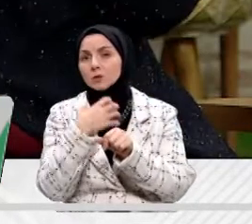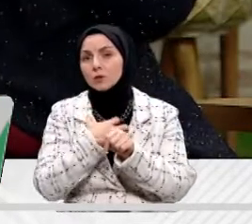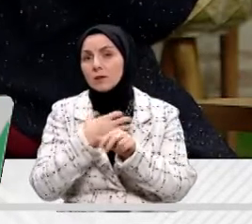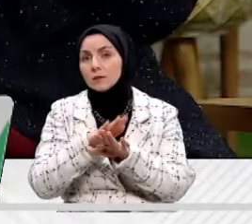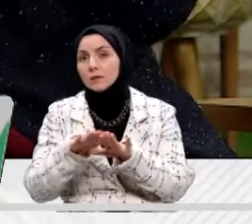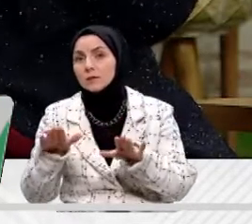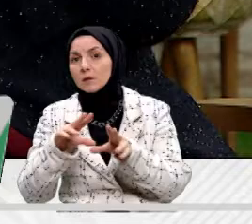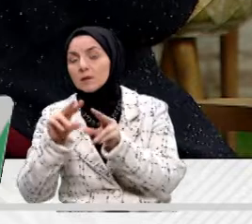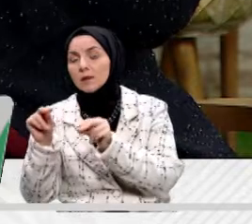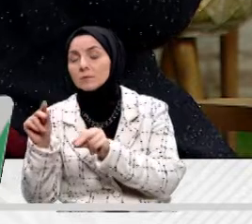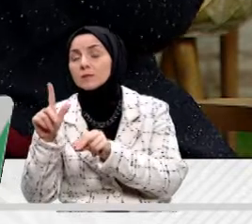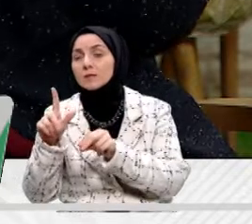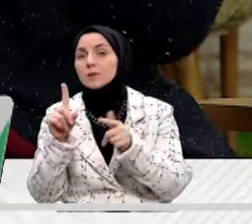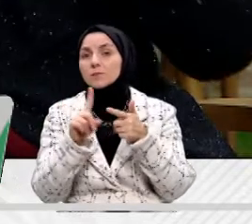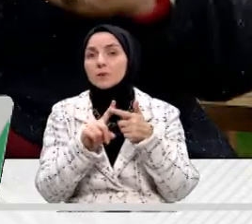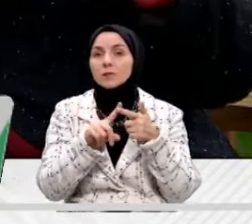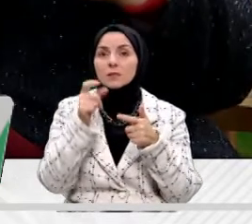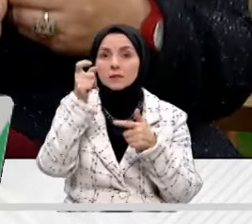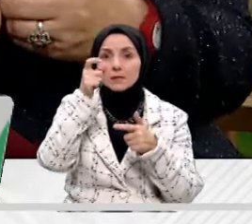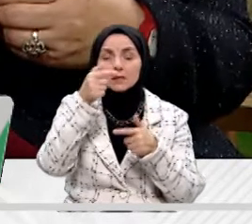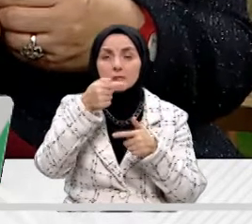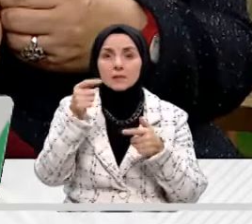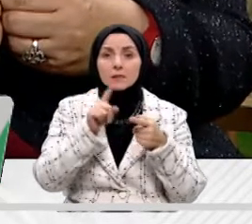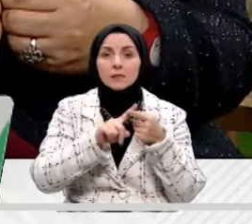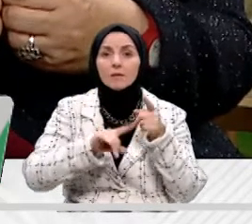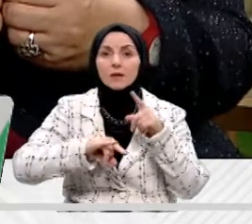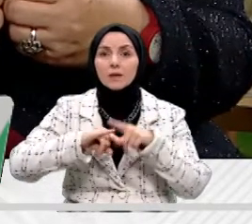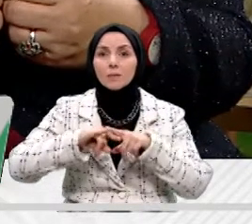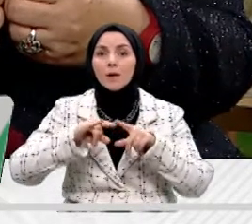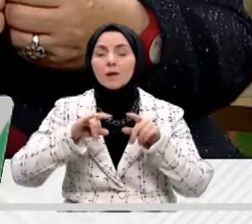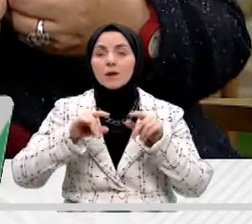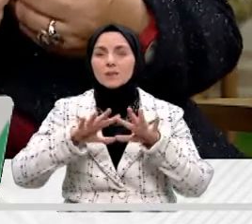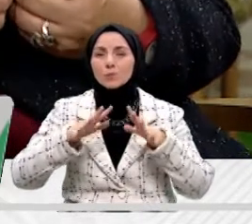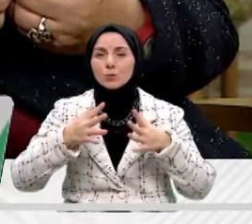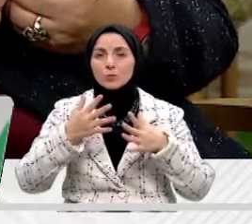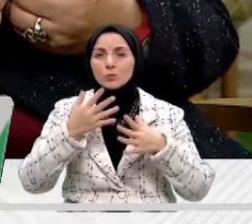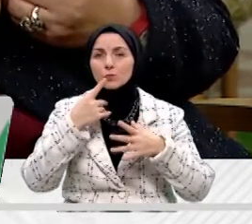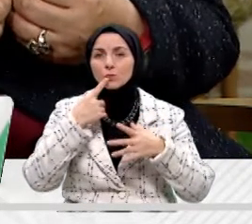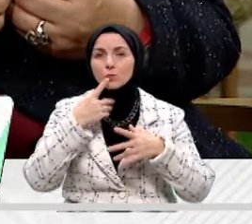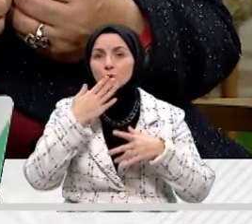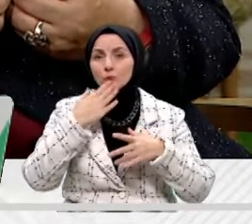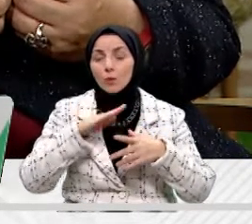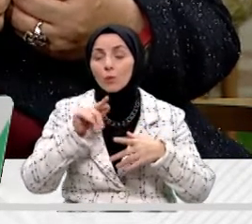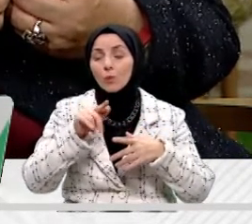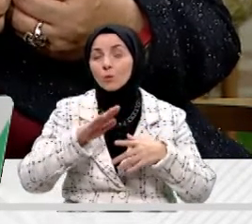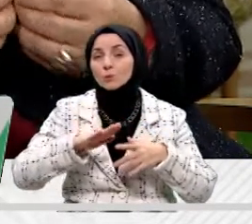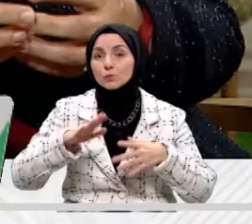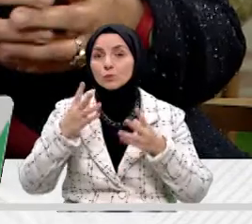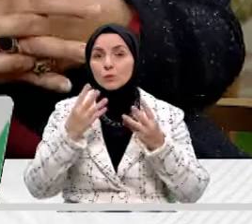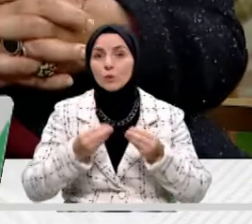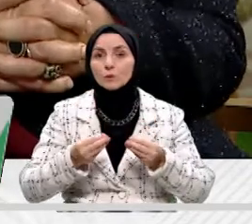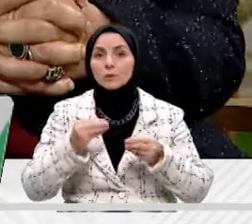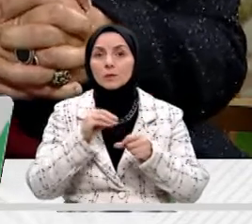dikkat eksik ve hiperaktif dediği bir durum yok sadece çocuk Duygu yaşı küçük dediğimiz nedir Biraz önce söylediğimi çocuk olarak oturduğu için